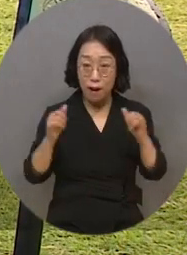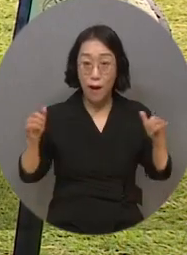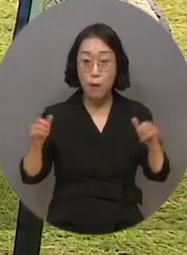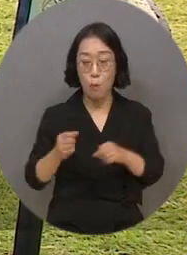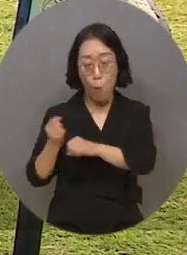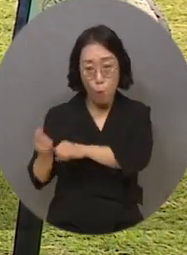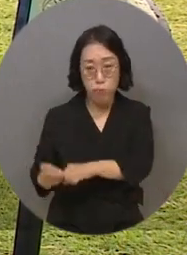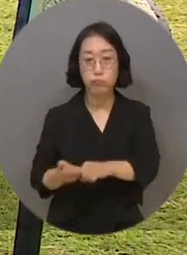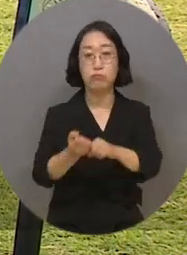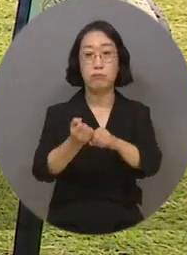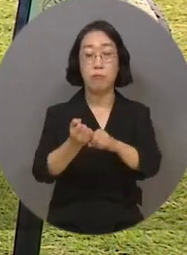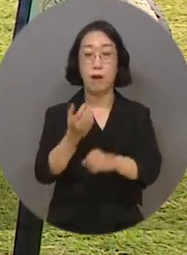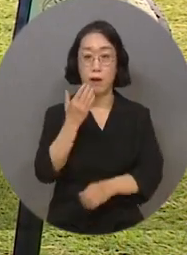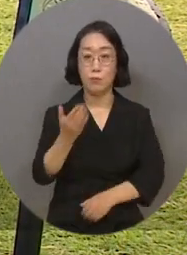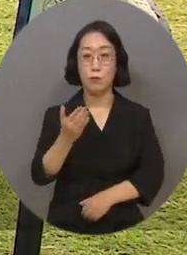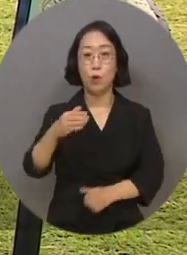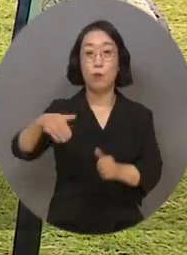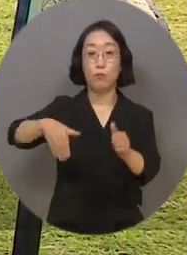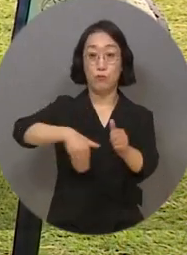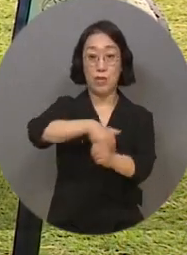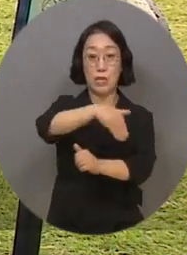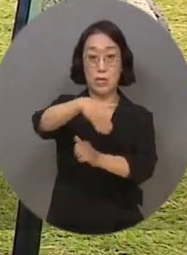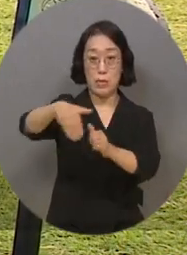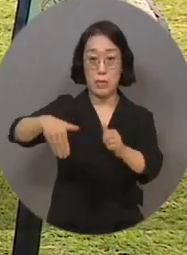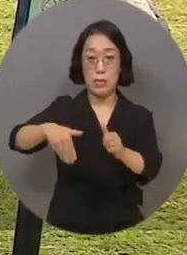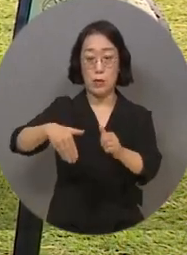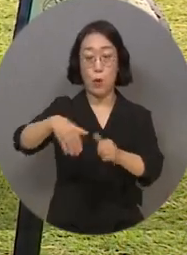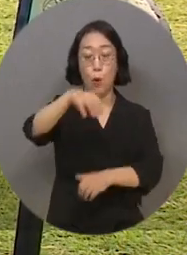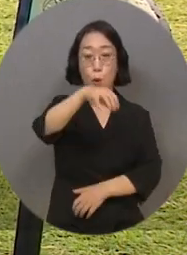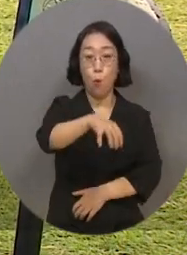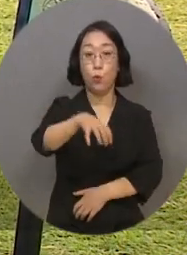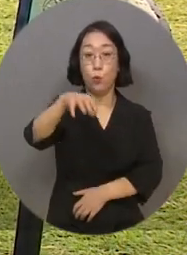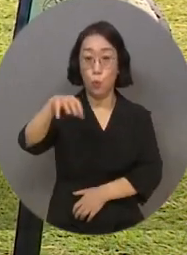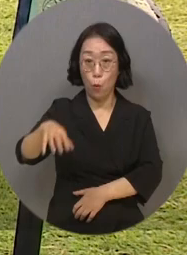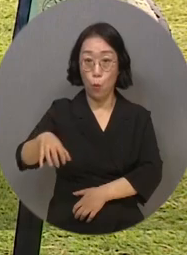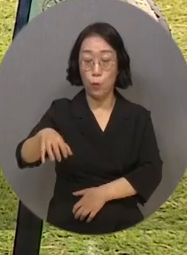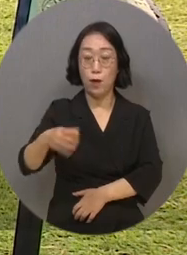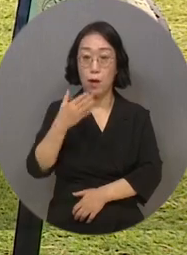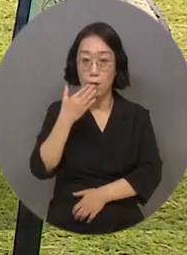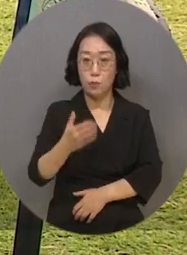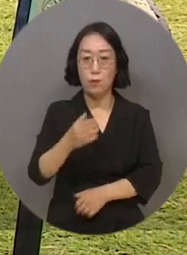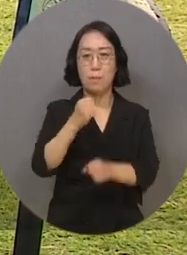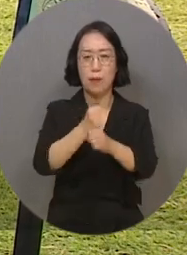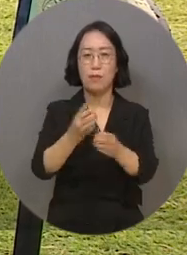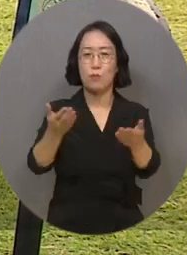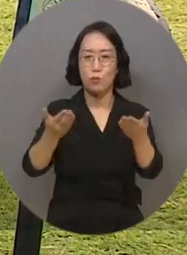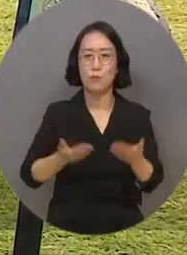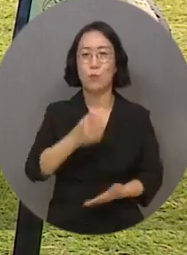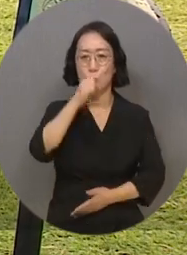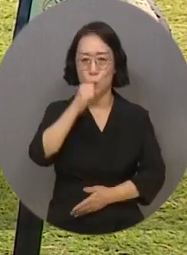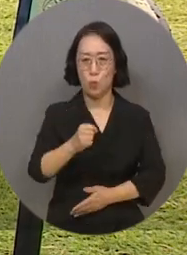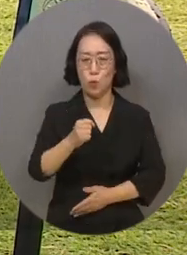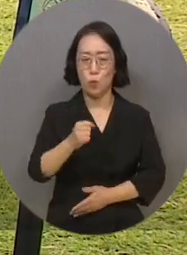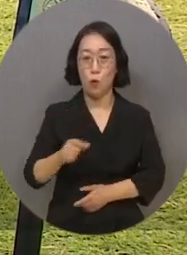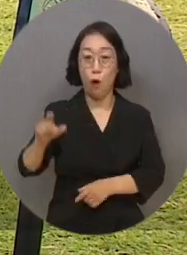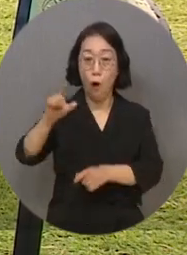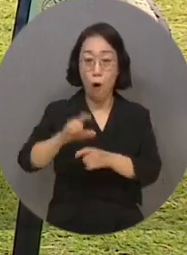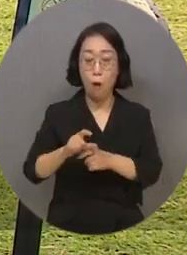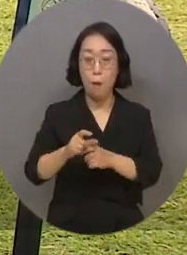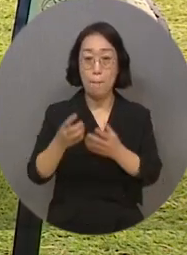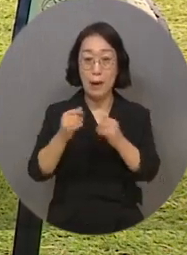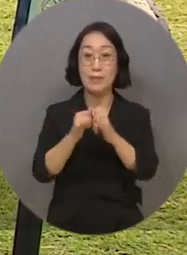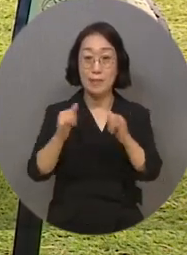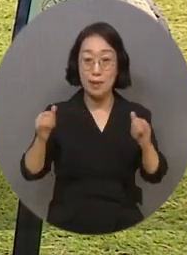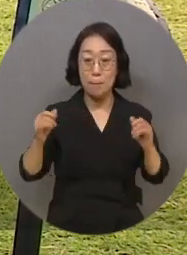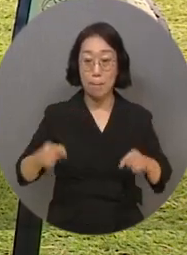있는 그러한 분위기와 또한 구장 이런 데서 조성을 해주면 좋겠고, 그럼으로 인해서 더 많은